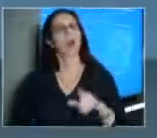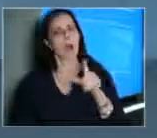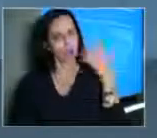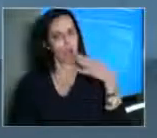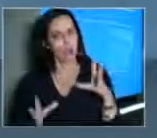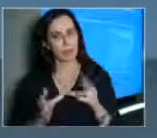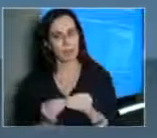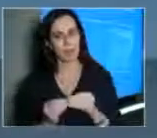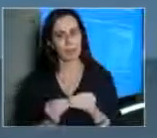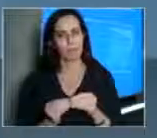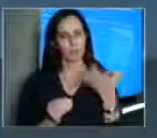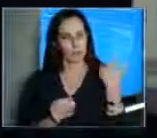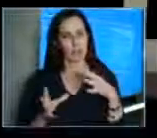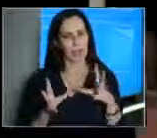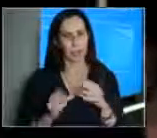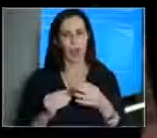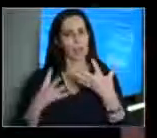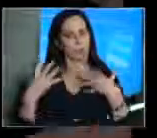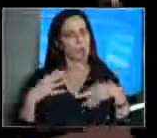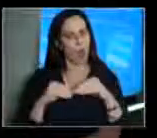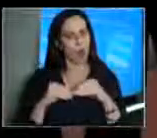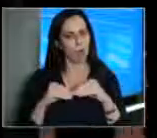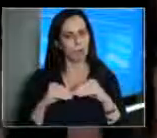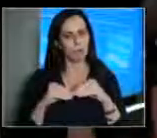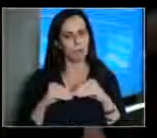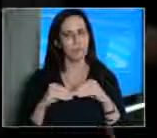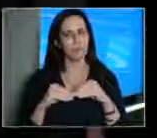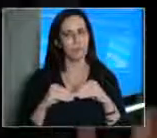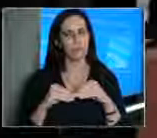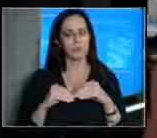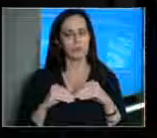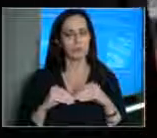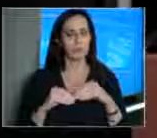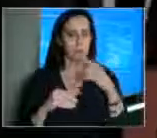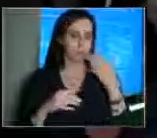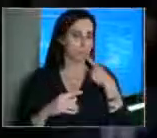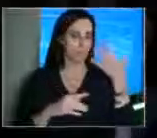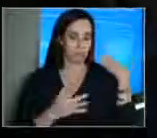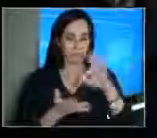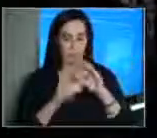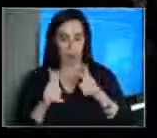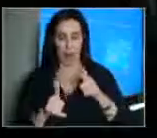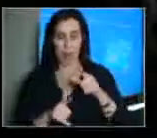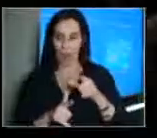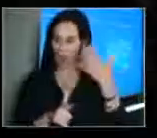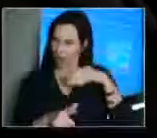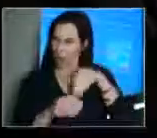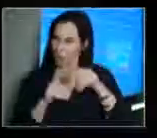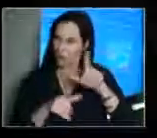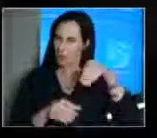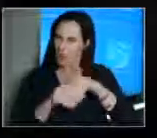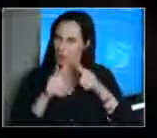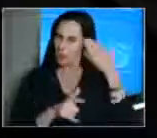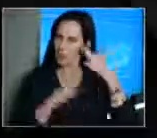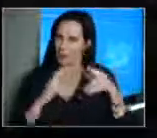ליווית בעצם את משפחת באומל בשנים שעברו מאז המלחמה. אתה נלחמת באותו קרב,